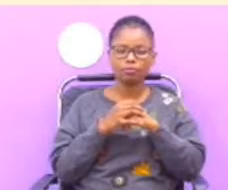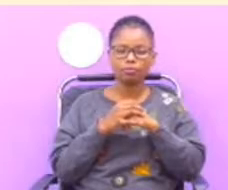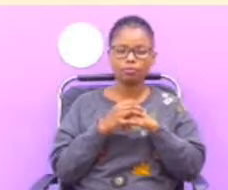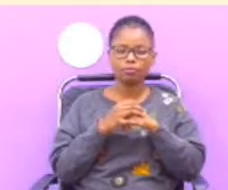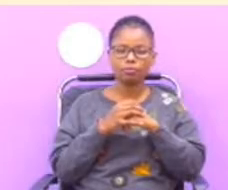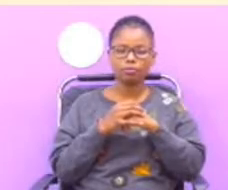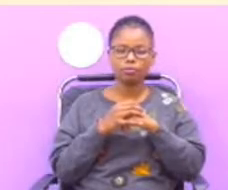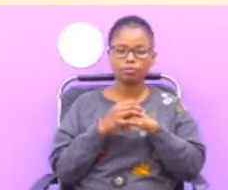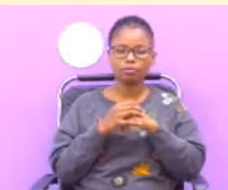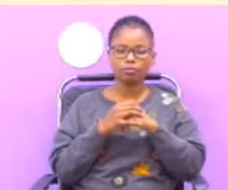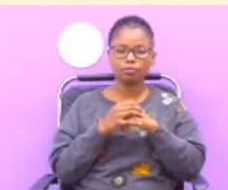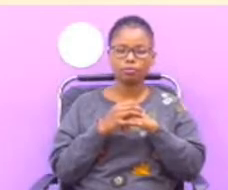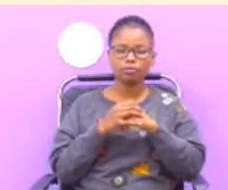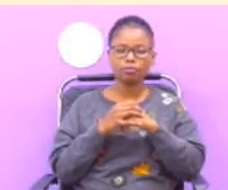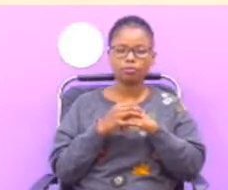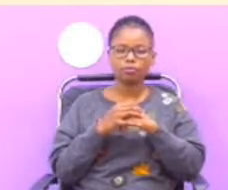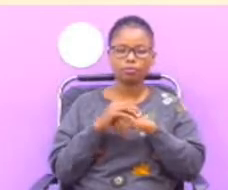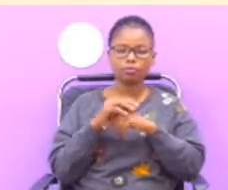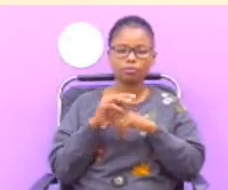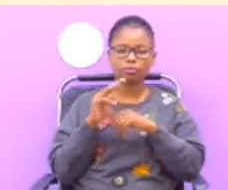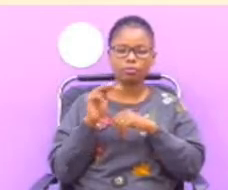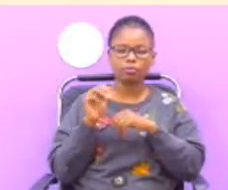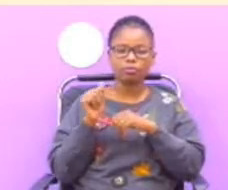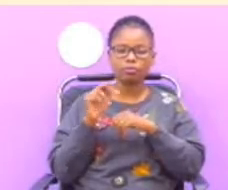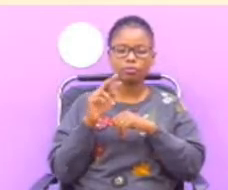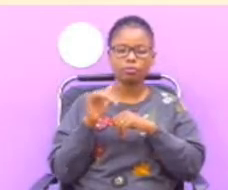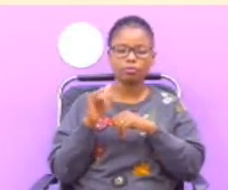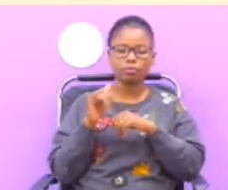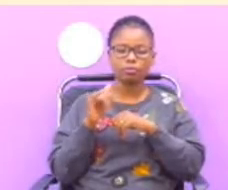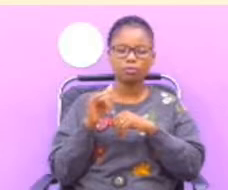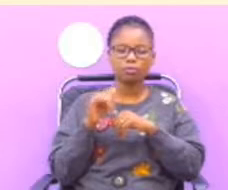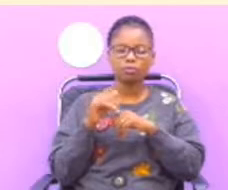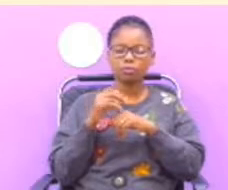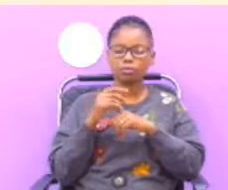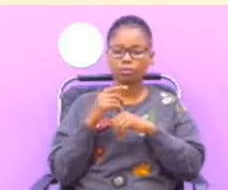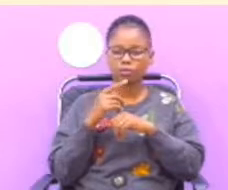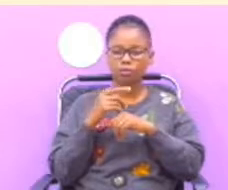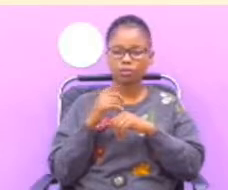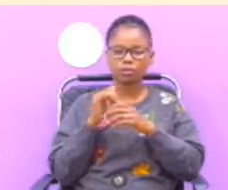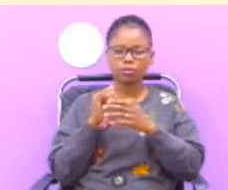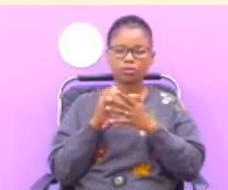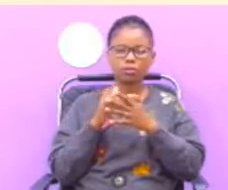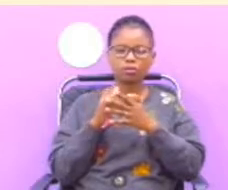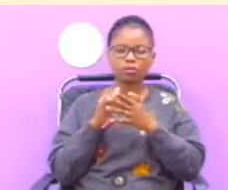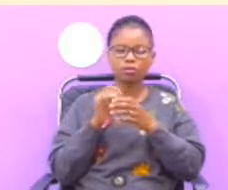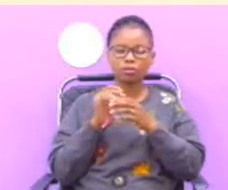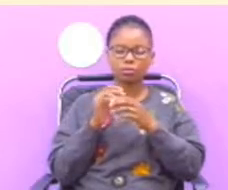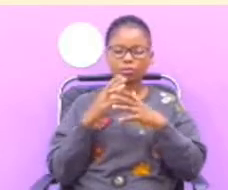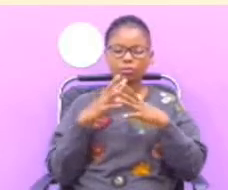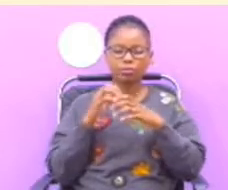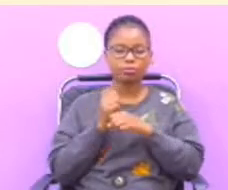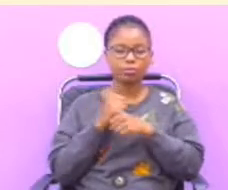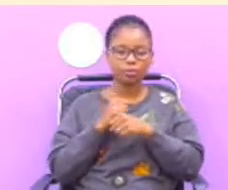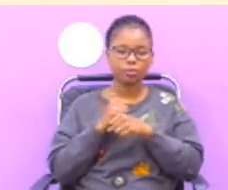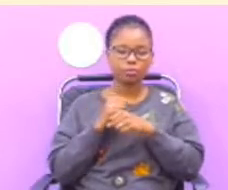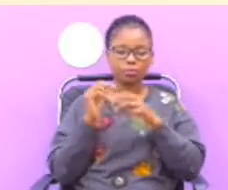Ndona mĩrĩndĩrango ĩgĩtwĩra andũ nĩ mathondekete. Ngai witũ nĩ mwĩhokeku tiga kũmaka.